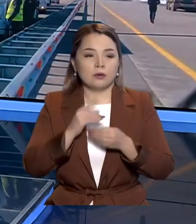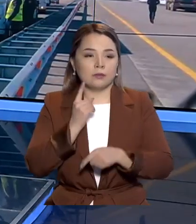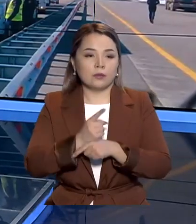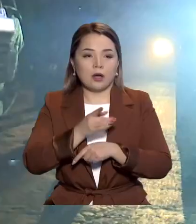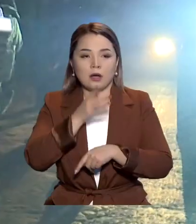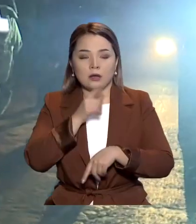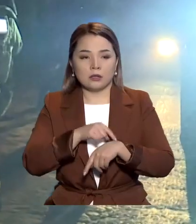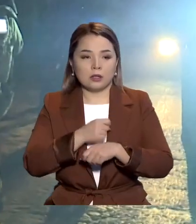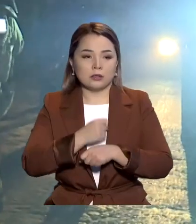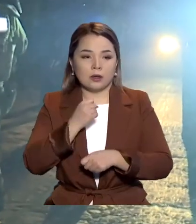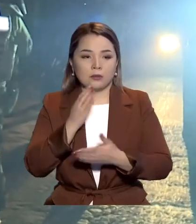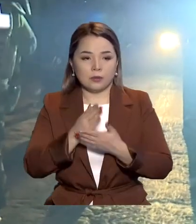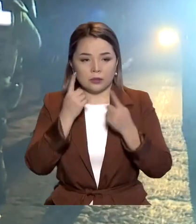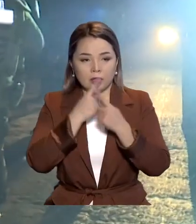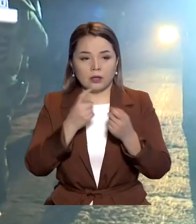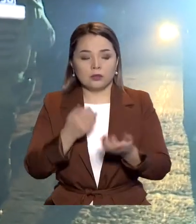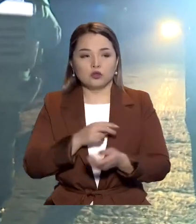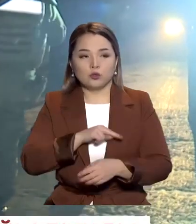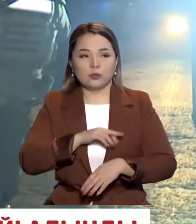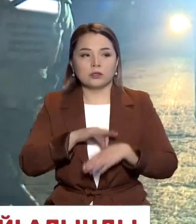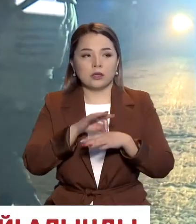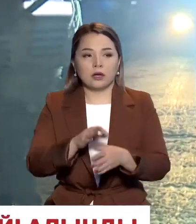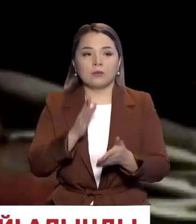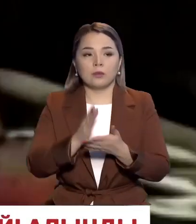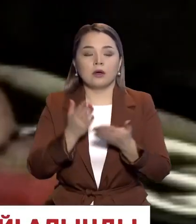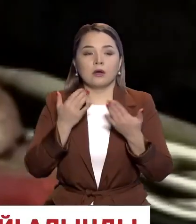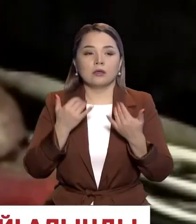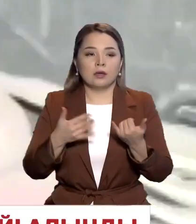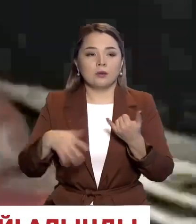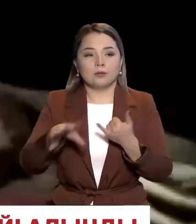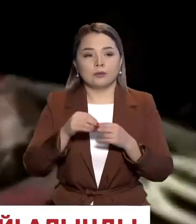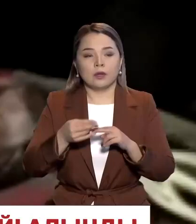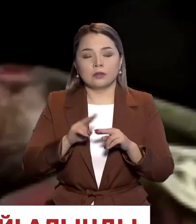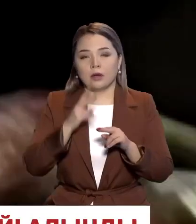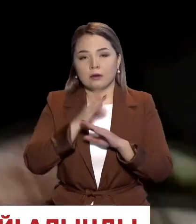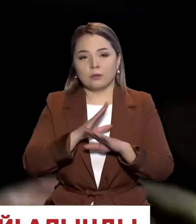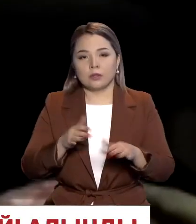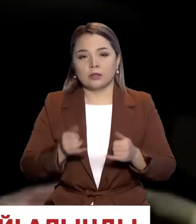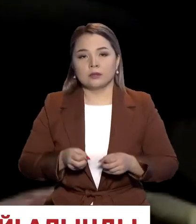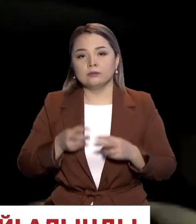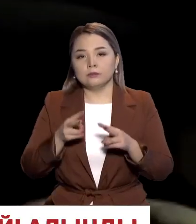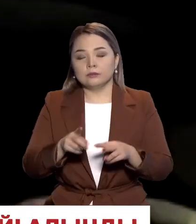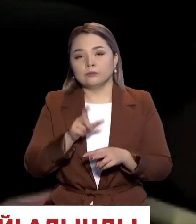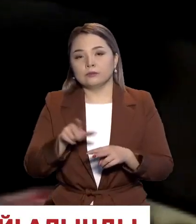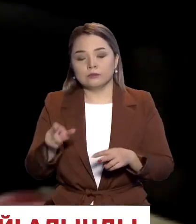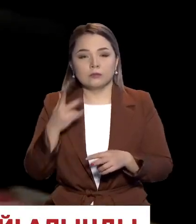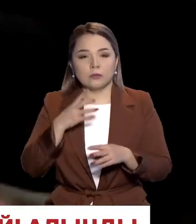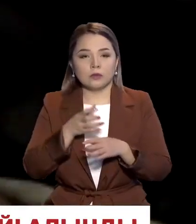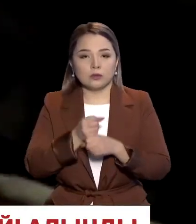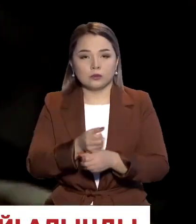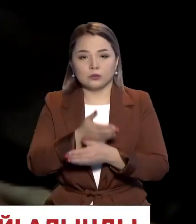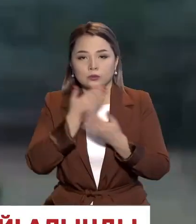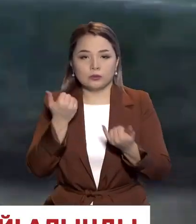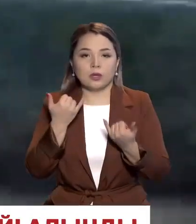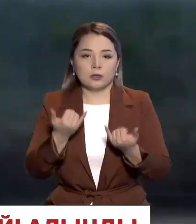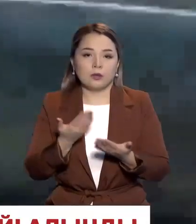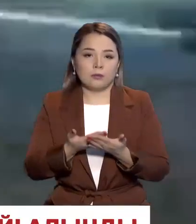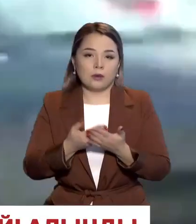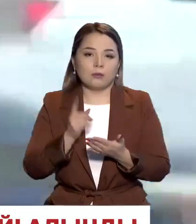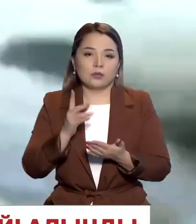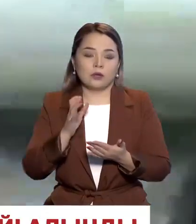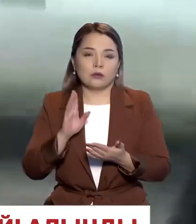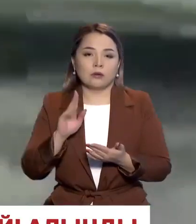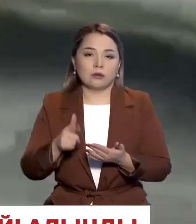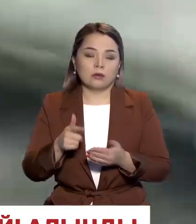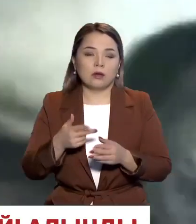Күштік құрылымдар әлі де күшейтілген режимде жұмыс істеуде. Соған қарамастан қылмысқа барғандар тыйылмай отыр. Мәселен, облыс тұрғыны бір жарым келі